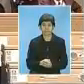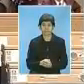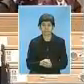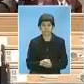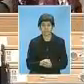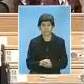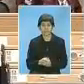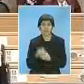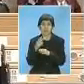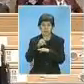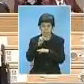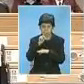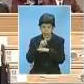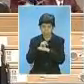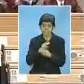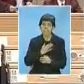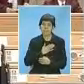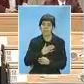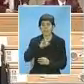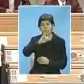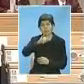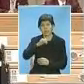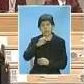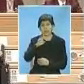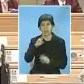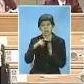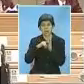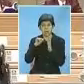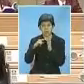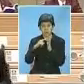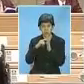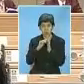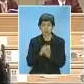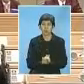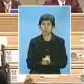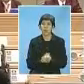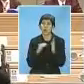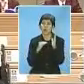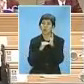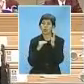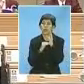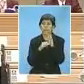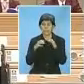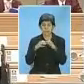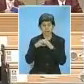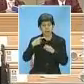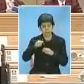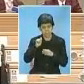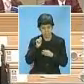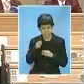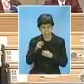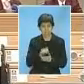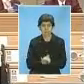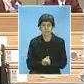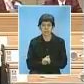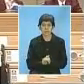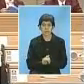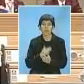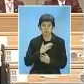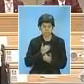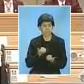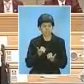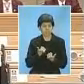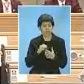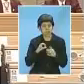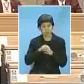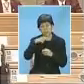ท่านประธานที่เคารพครับกระผมจิรายุห่วงทรัพย์สมาชิกสภาผู้แทนราษฎรกรุงเทพมหานครพรรคเพื่อไทยครับท่านประธานครับผมเห็นด้วย